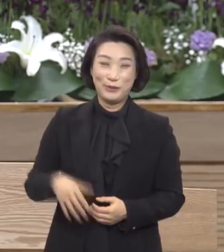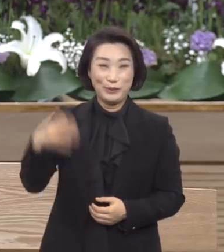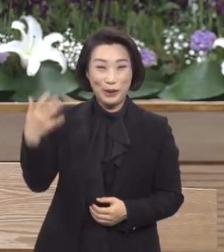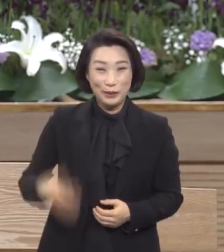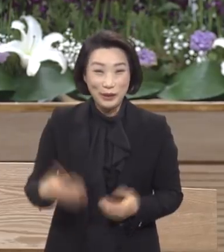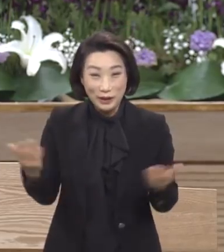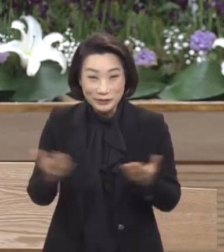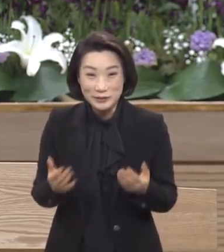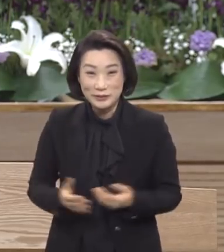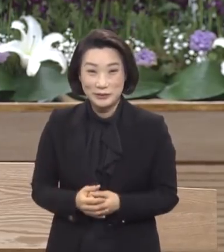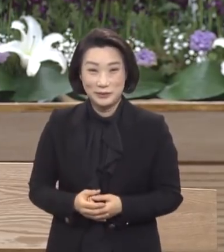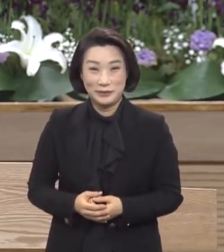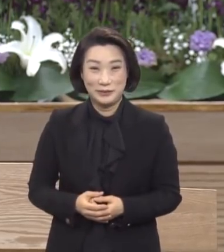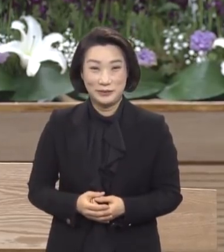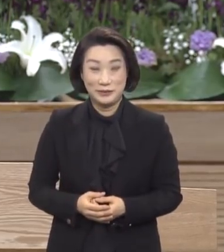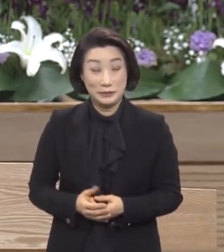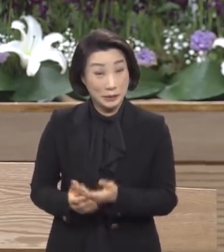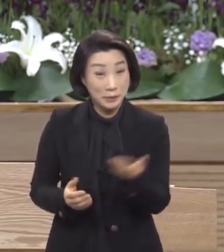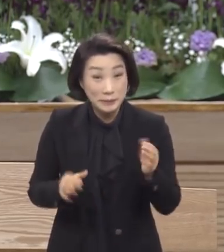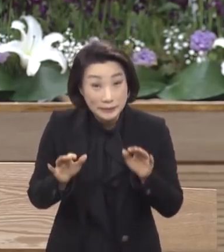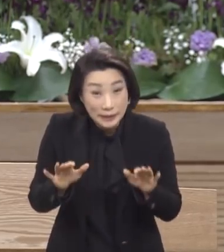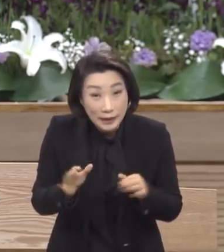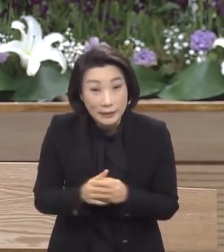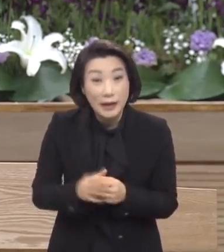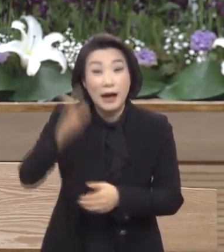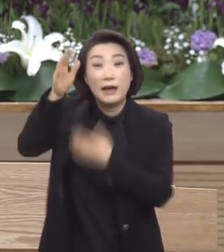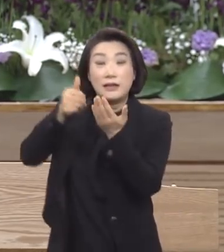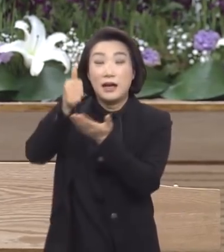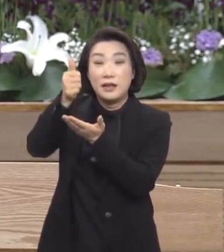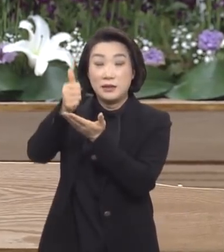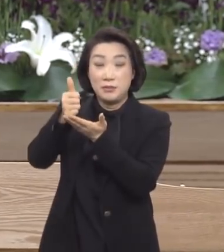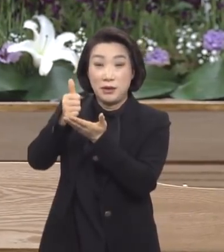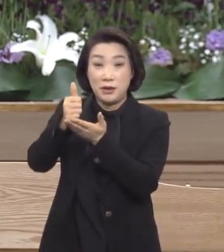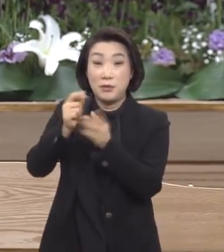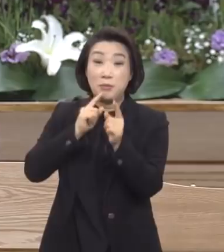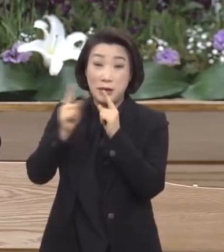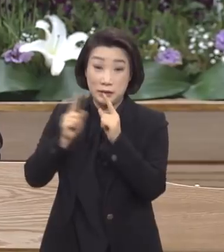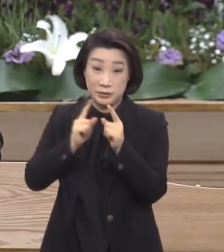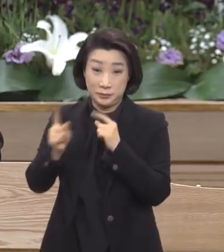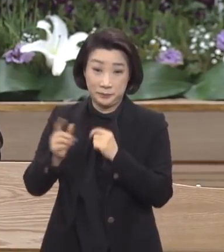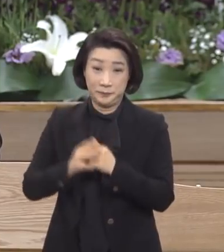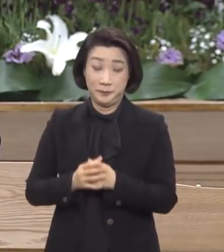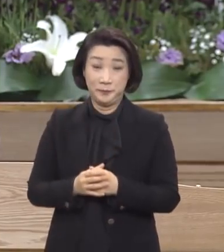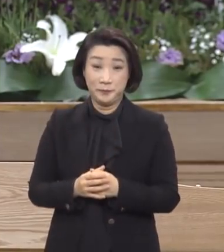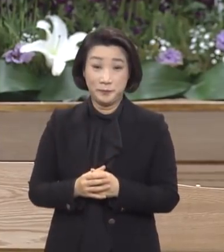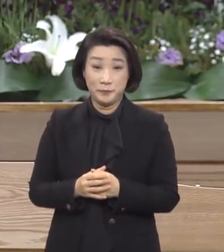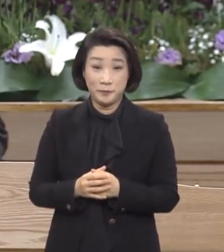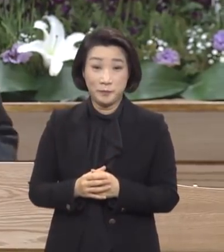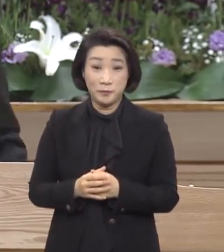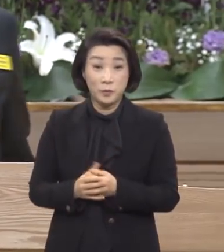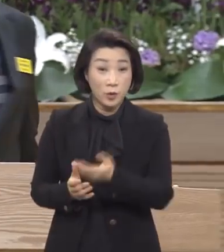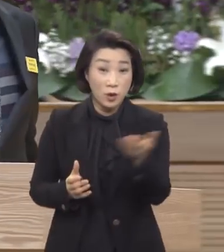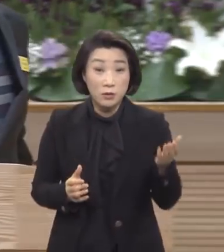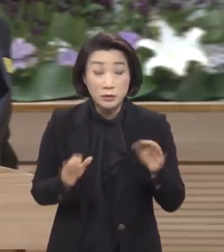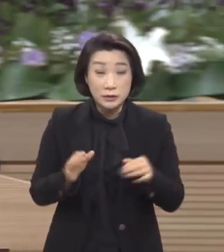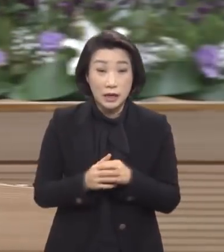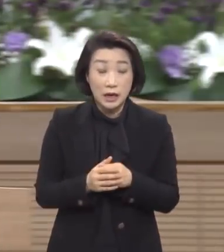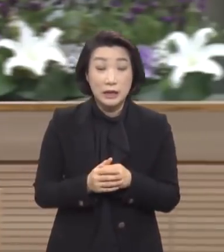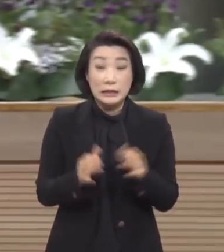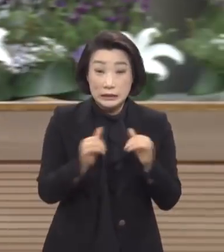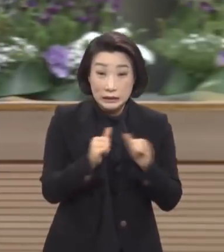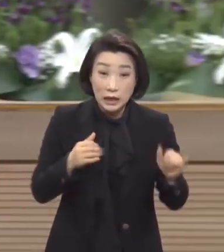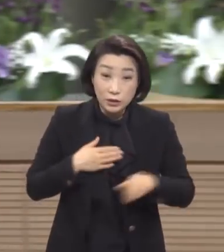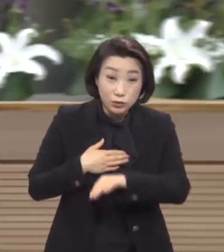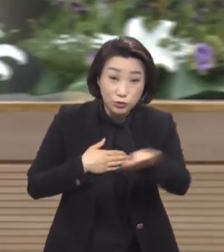어마어마한 사건이요. 자, 하나님이 한 분 하신 말씀을 비록